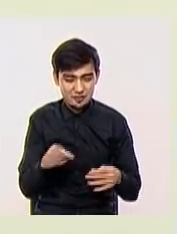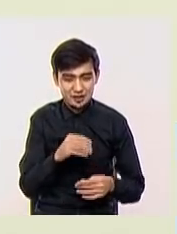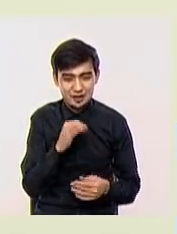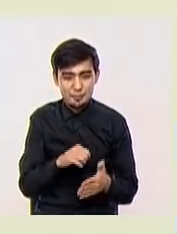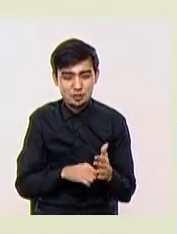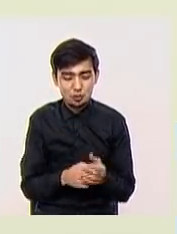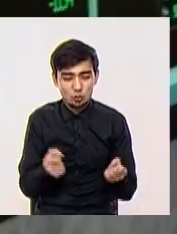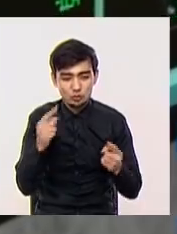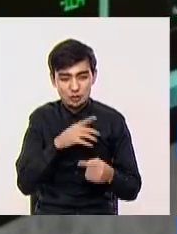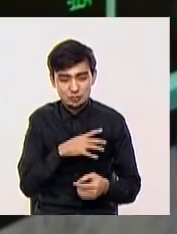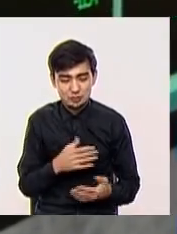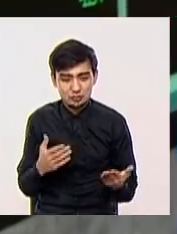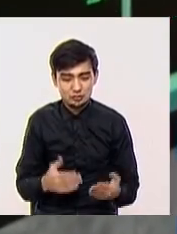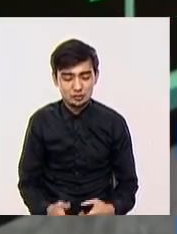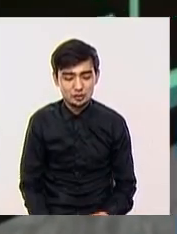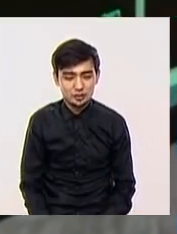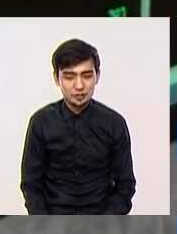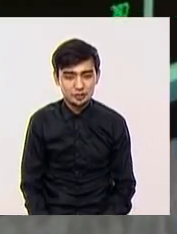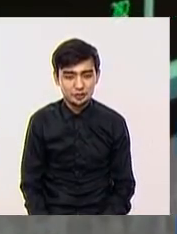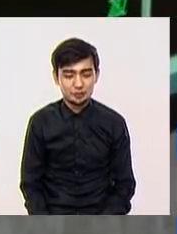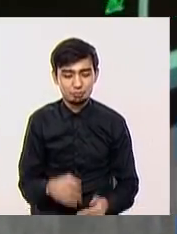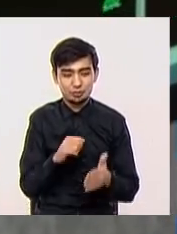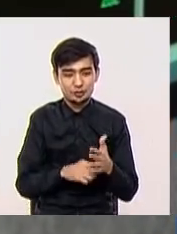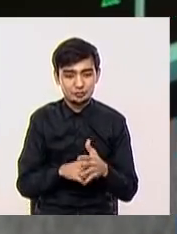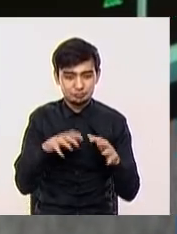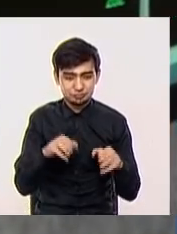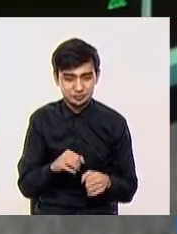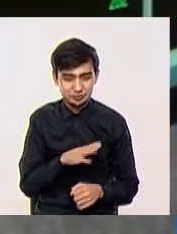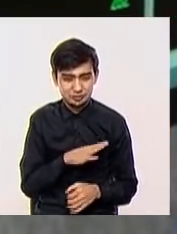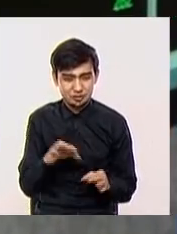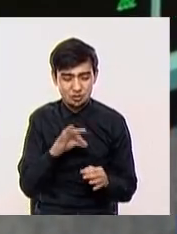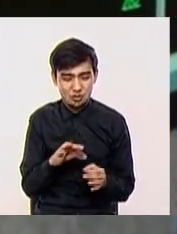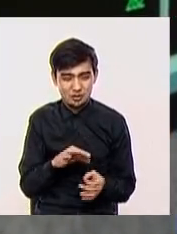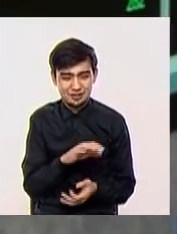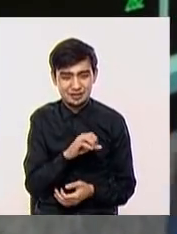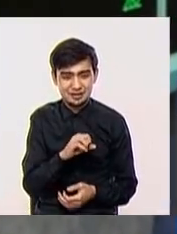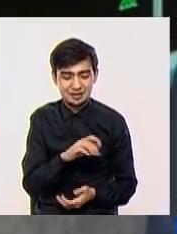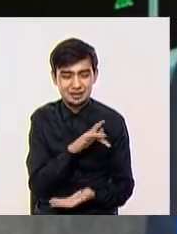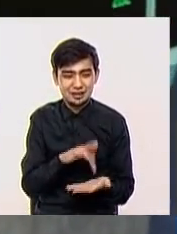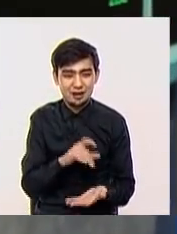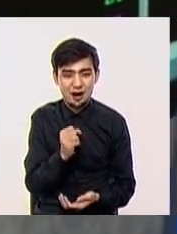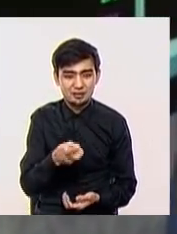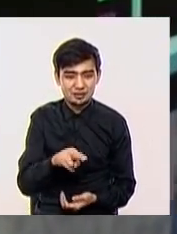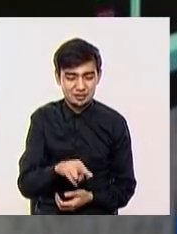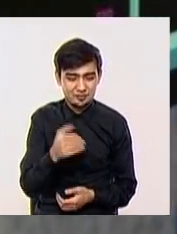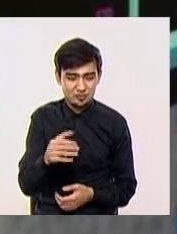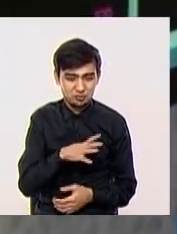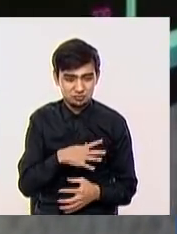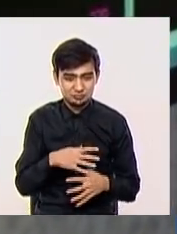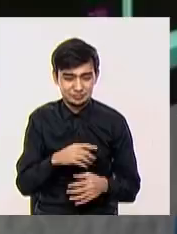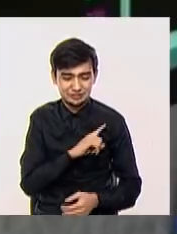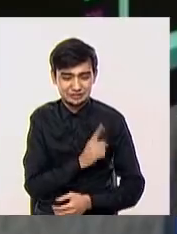причина блэкаута. Причиной отключения был наброс со стороны энергосистемы Центральной Азии, который привел к недопустимому